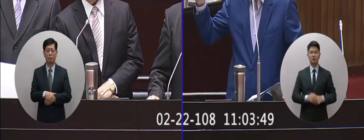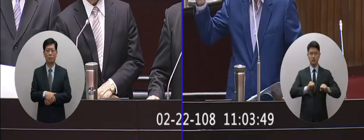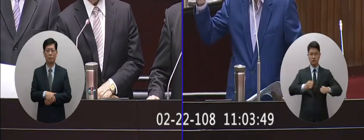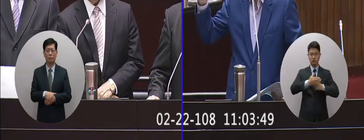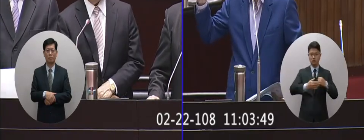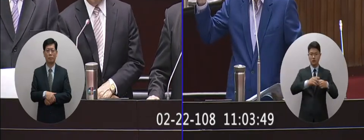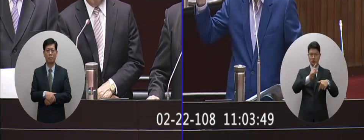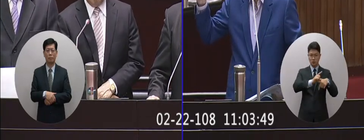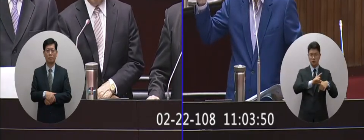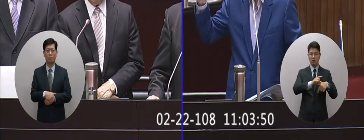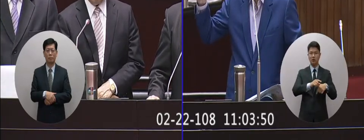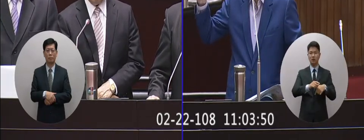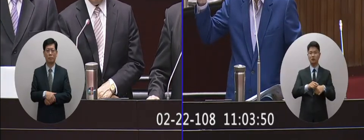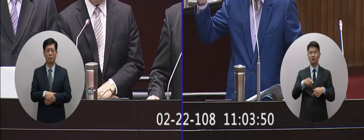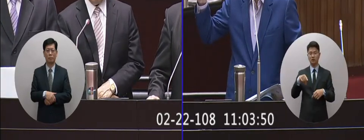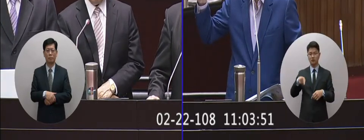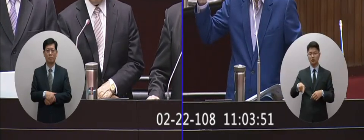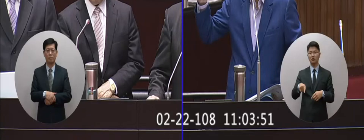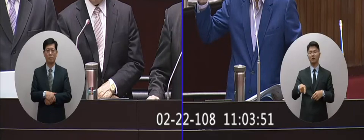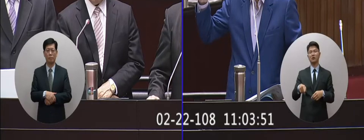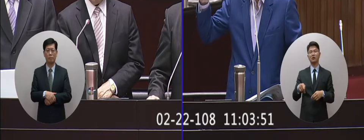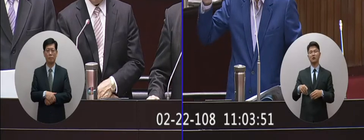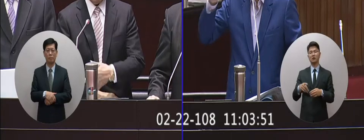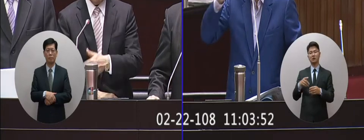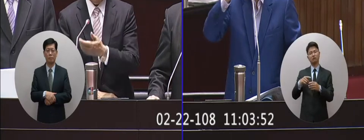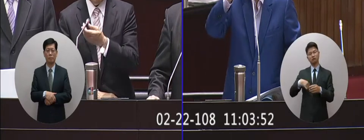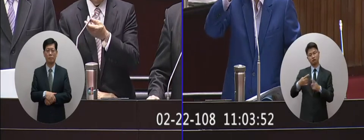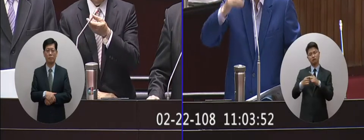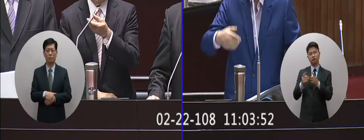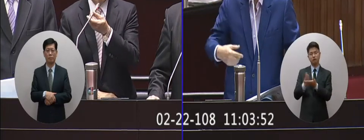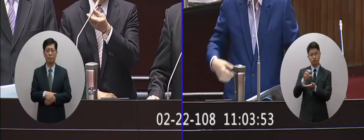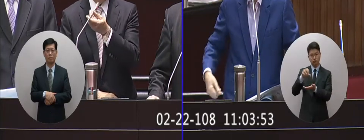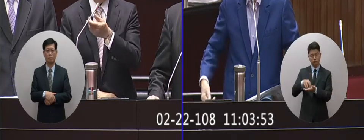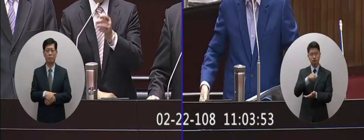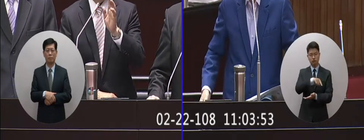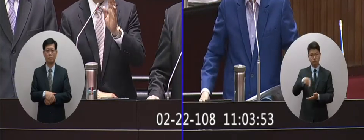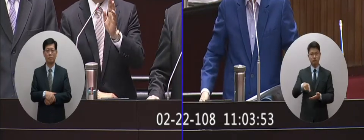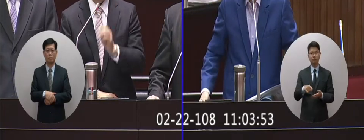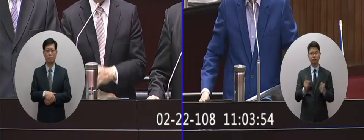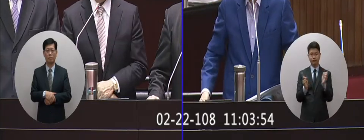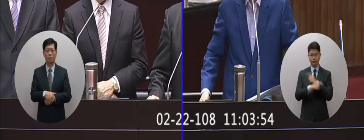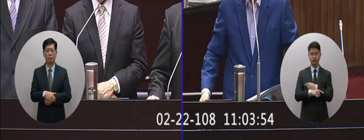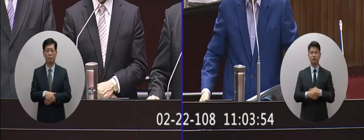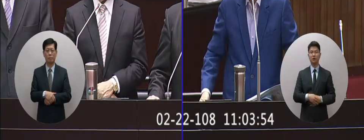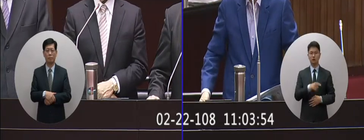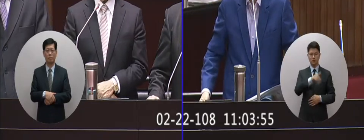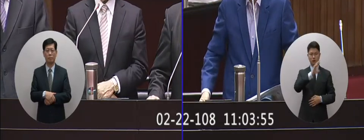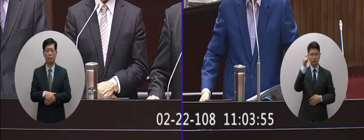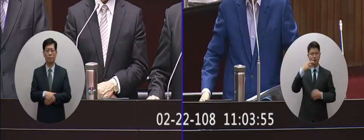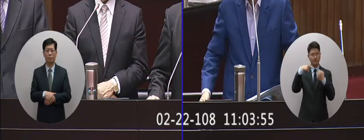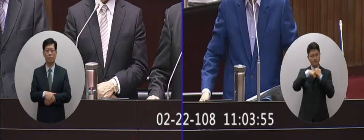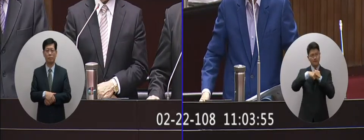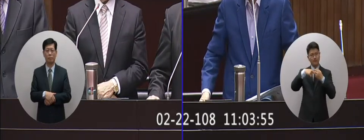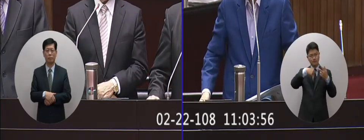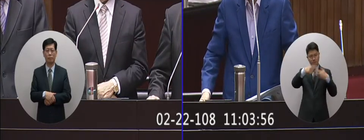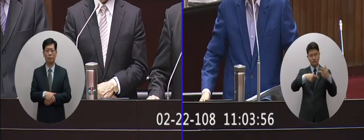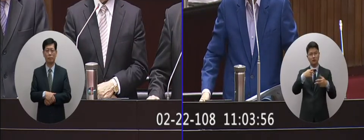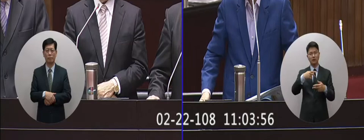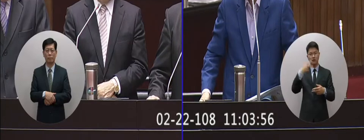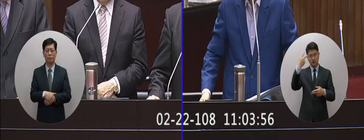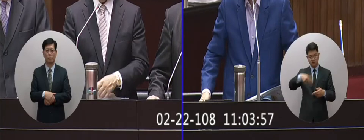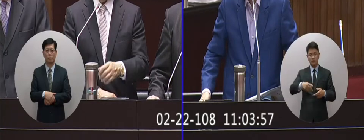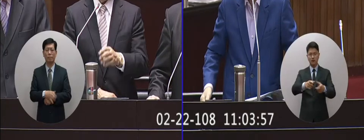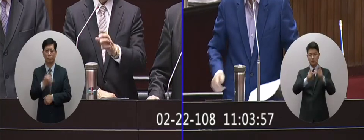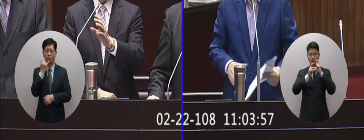取代自然人凭证这样的功能，研究一个礼拜， 再给我们社会大众说明，可不